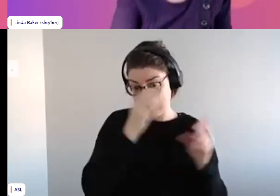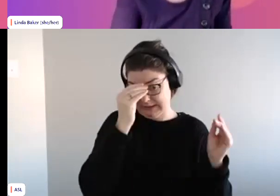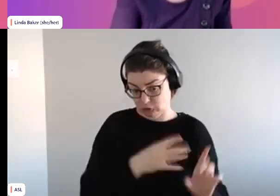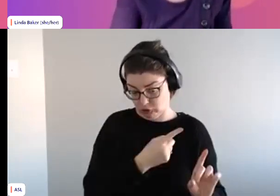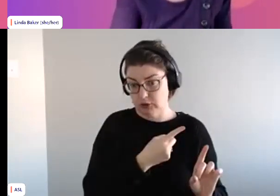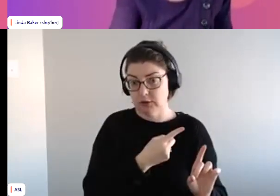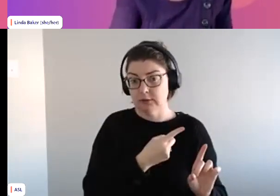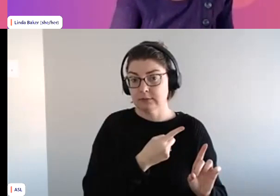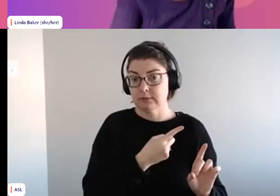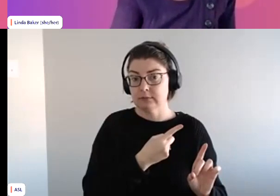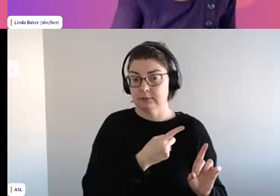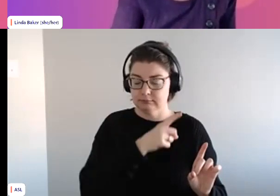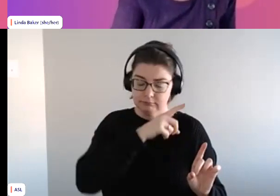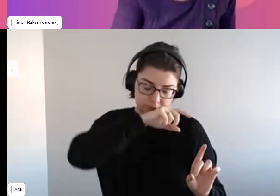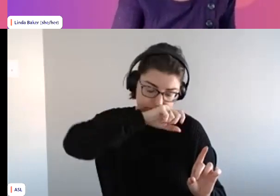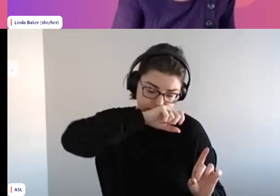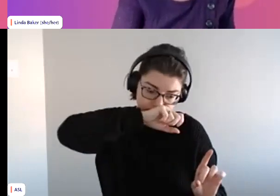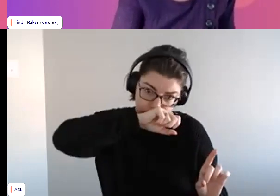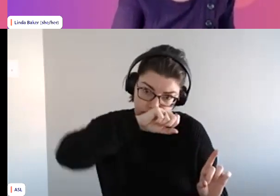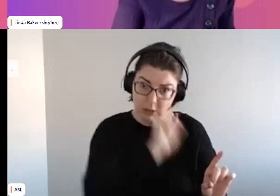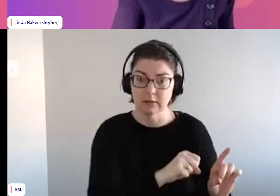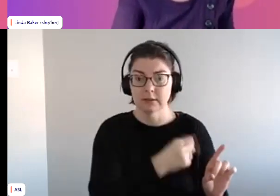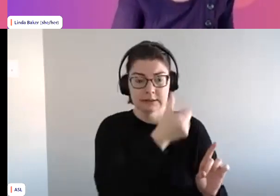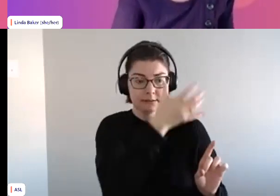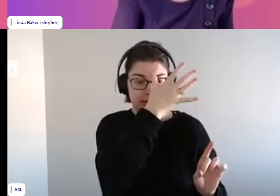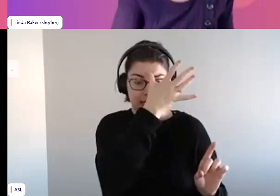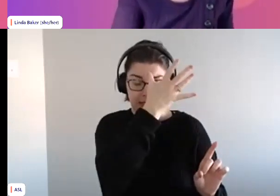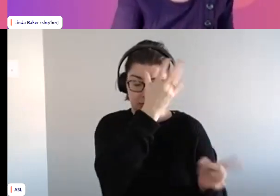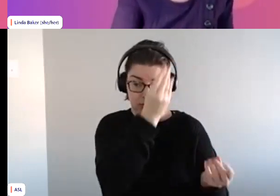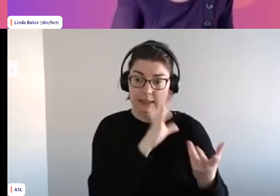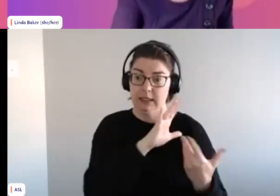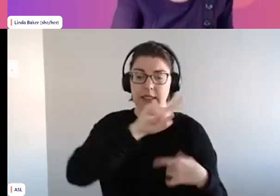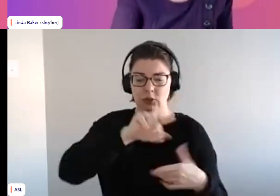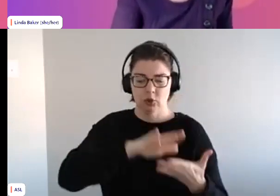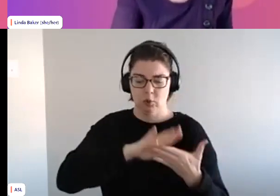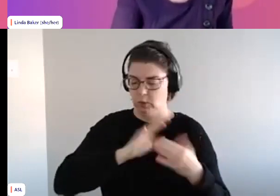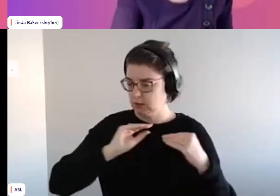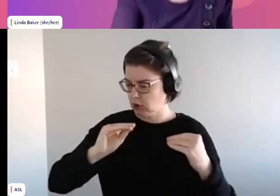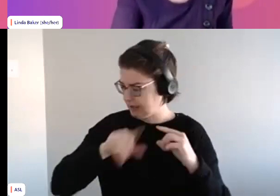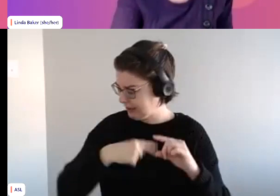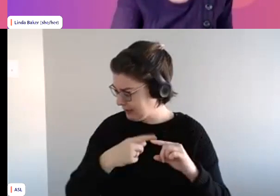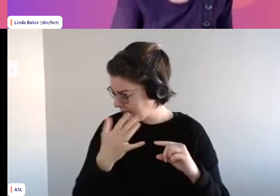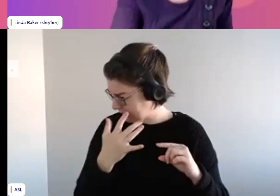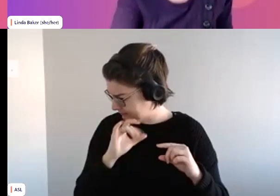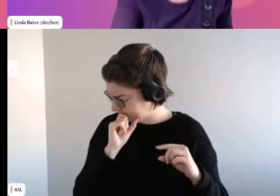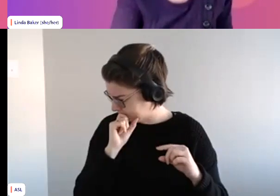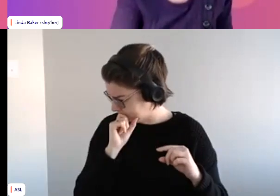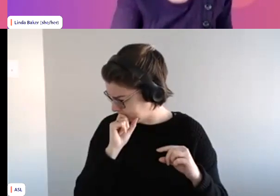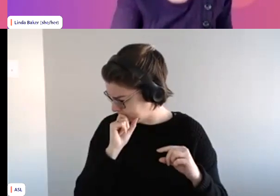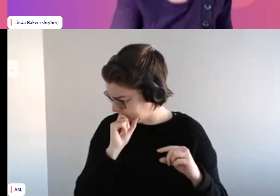est enseignant et j'aimais bien quand il m'a dit j'ai bien aimé quand il m'a dit qu'il avait enseigné ils le sont à l'école